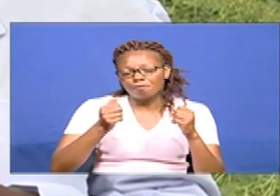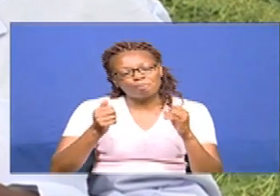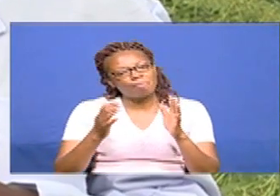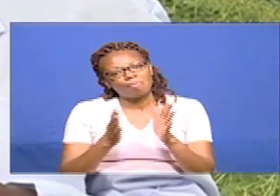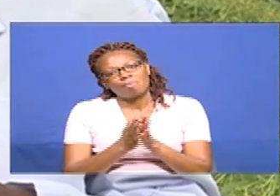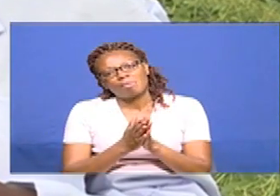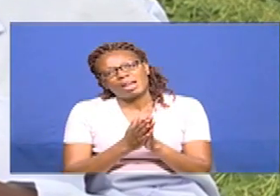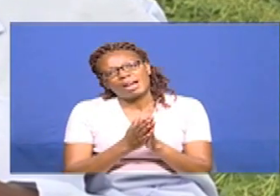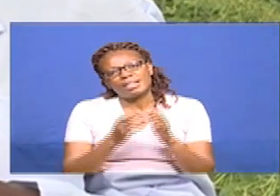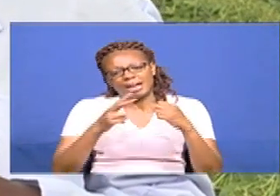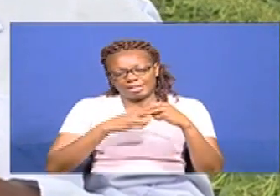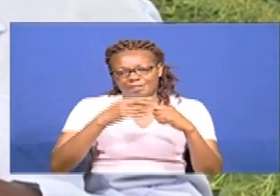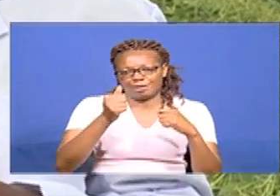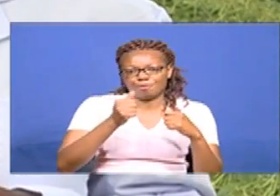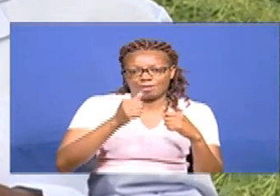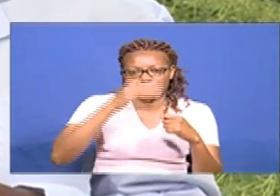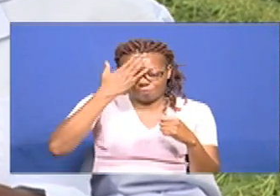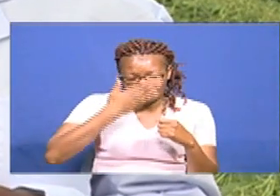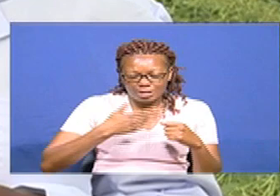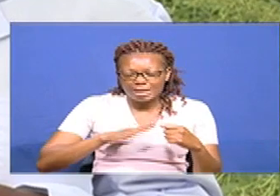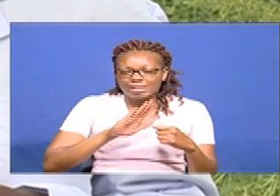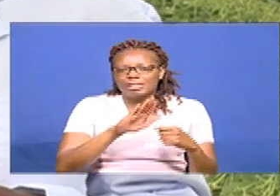75. Na hiyo